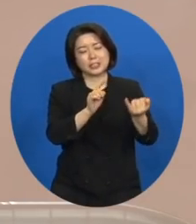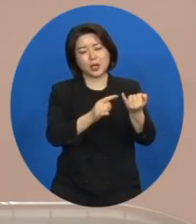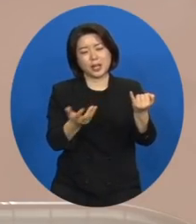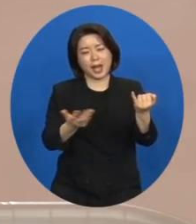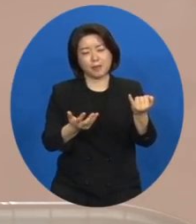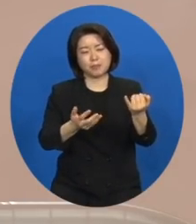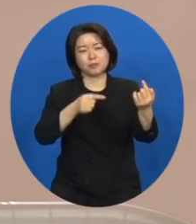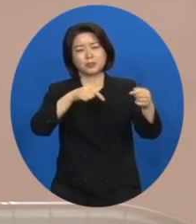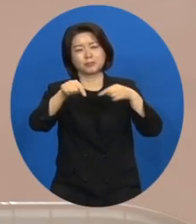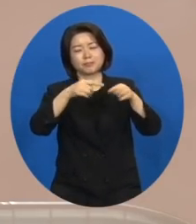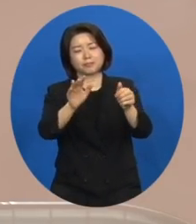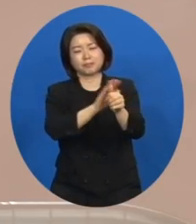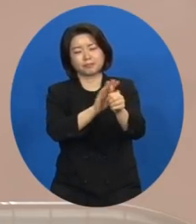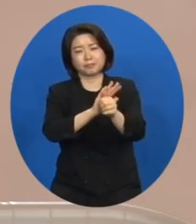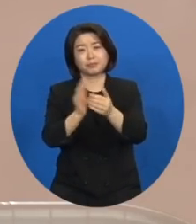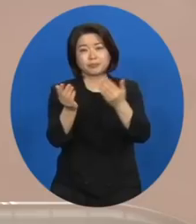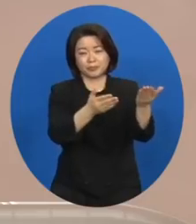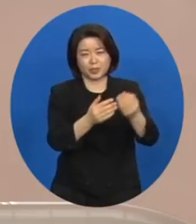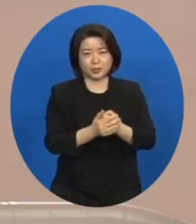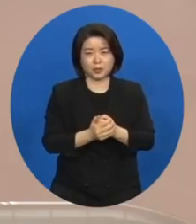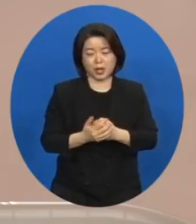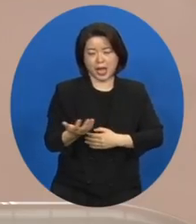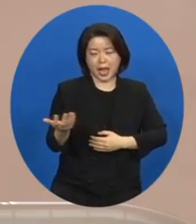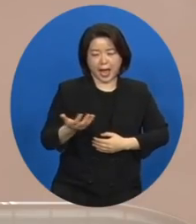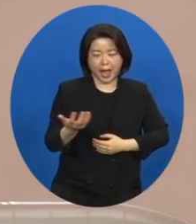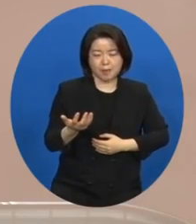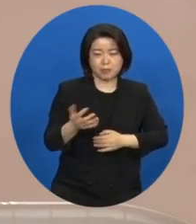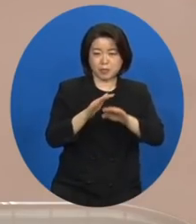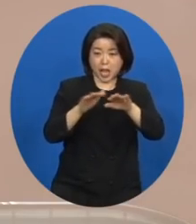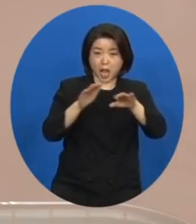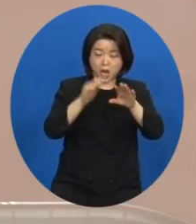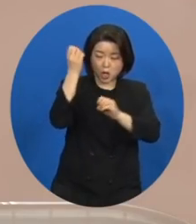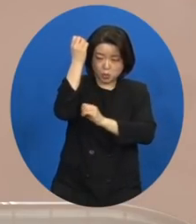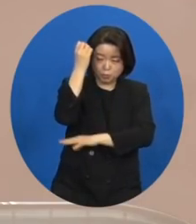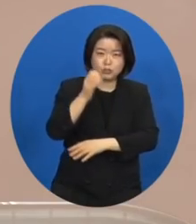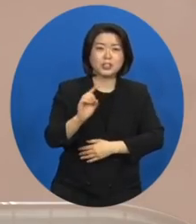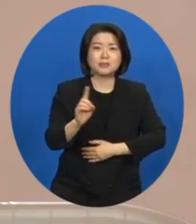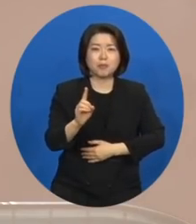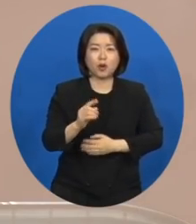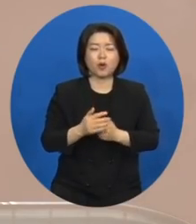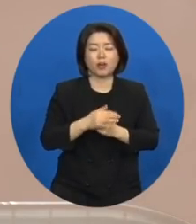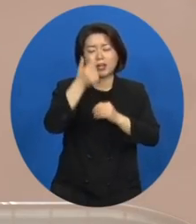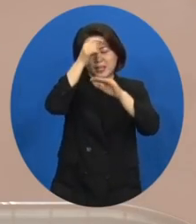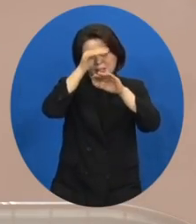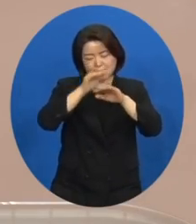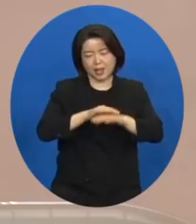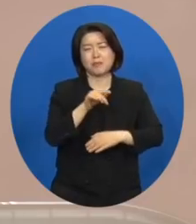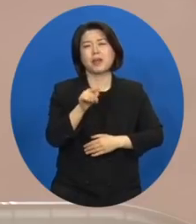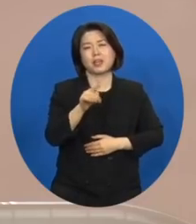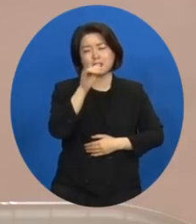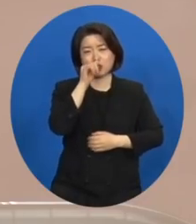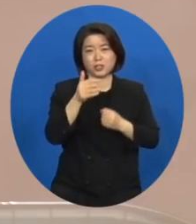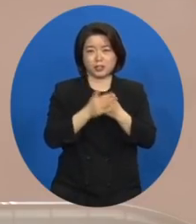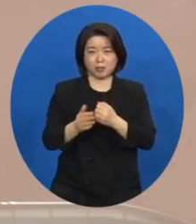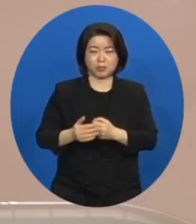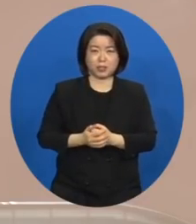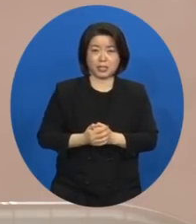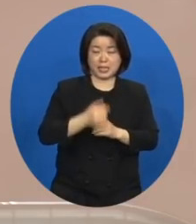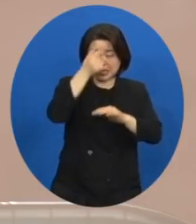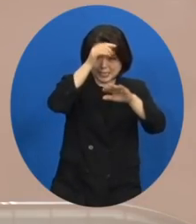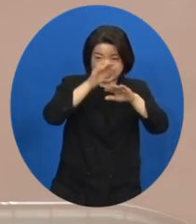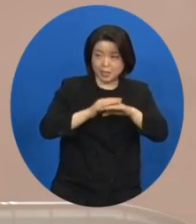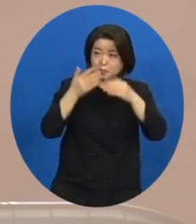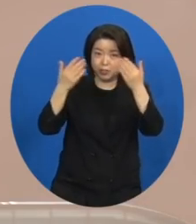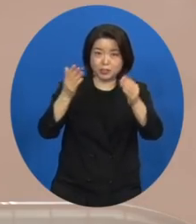이 여인의 아픔을 해결해 근본적인 그 뿌리는 무엇이냐면 바로 이 예배에 있었기 때문에 여러분 예배가 무엇이죠 그래서